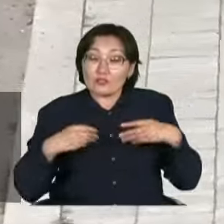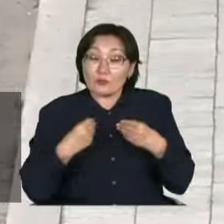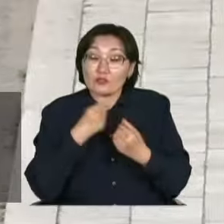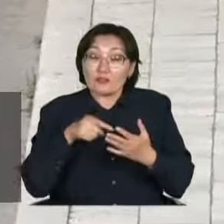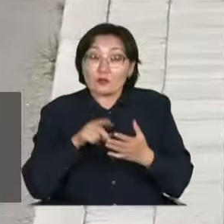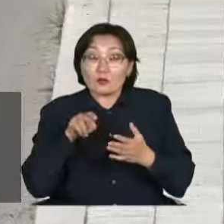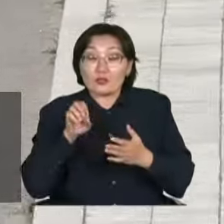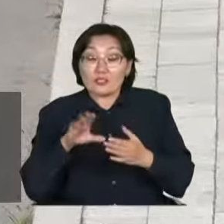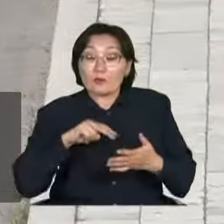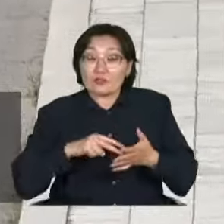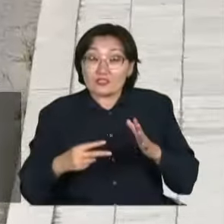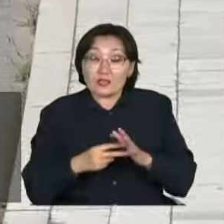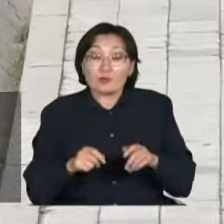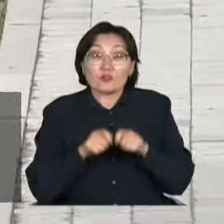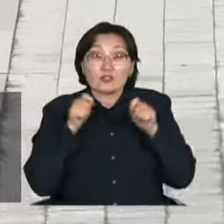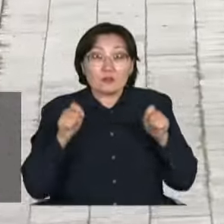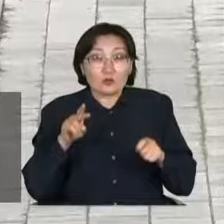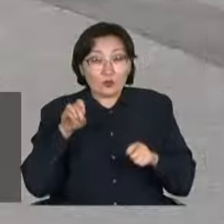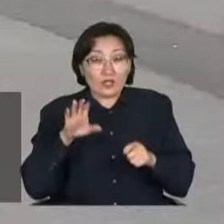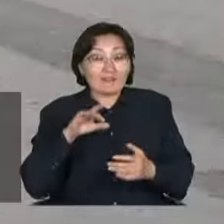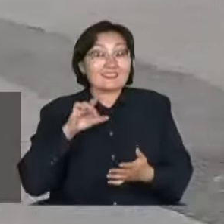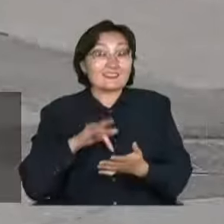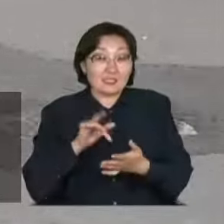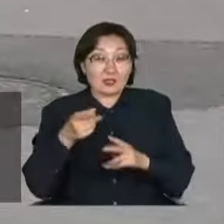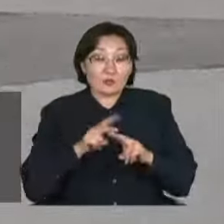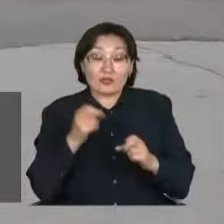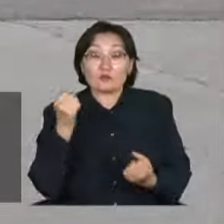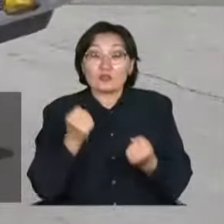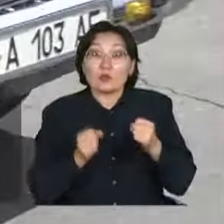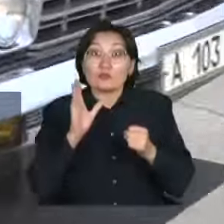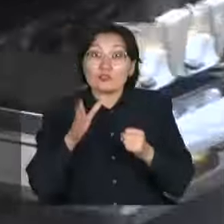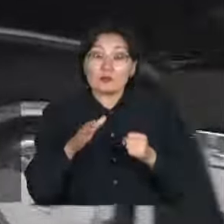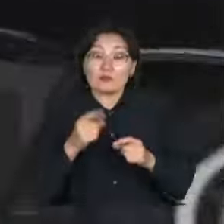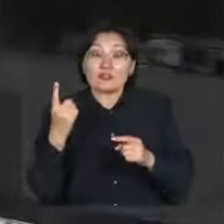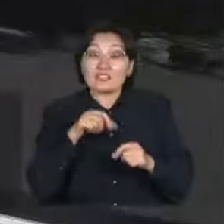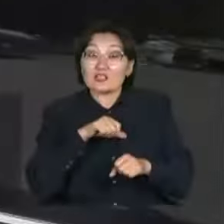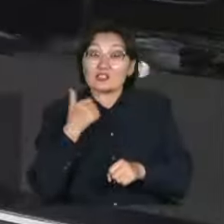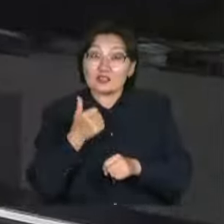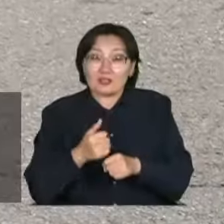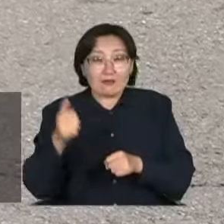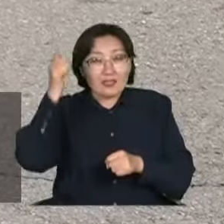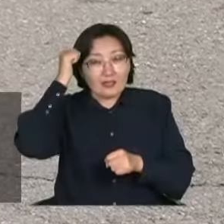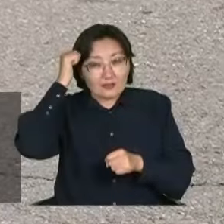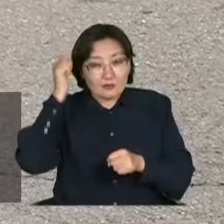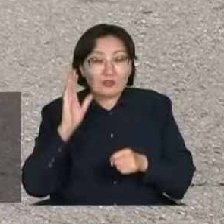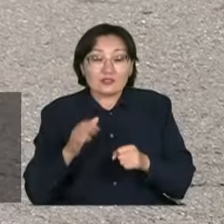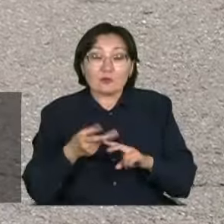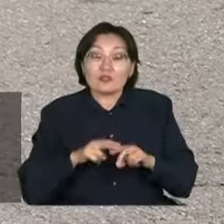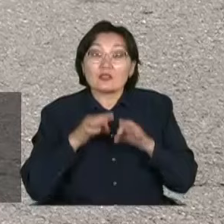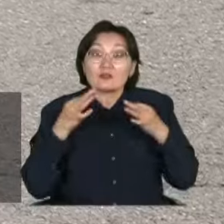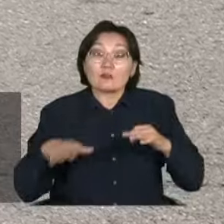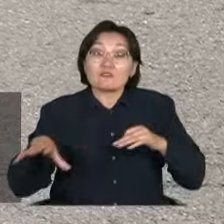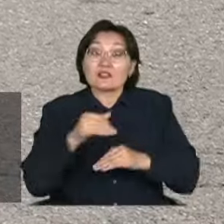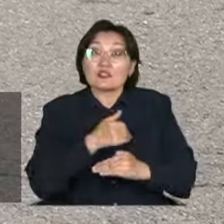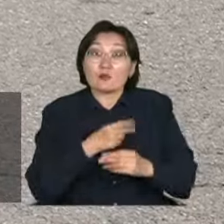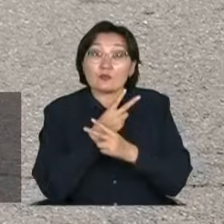городе Кунаев планируется создание Кунаев-центра. Там этот автомобиль станет одним из главных экспонатов. Это позволит всем